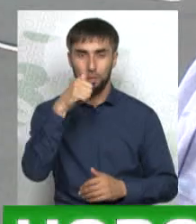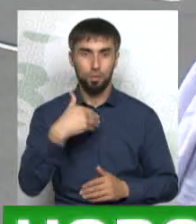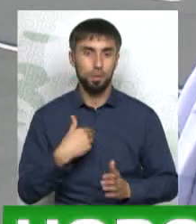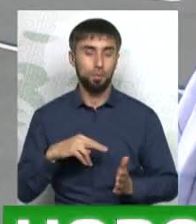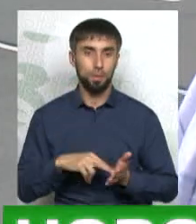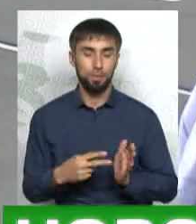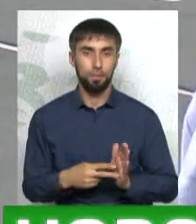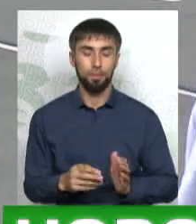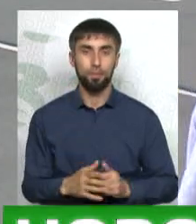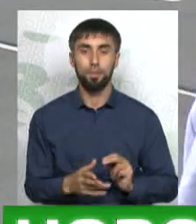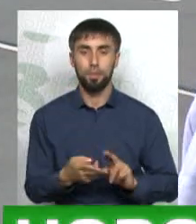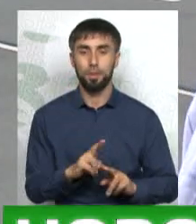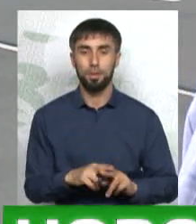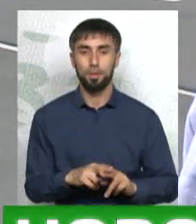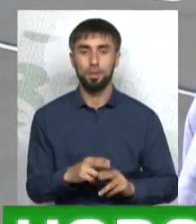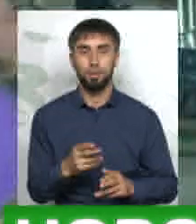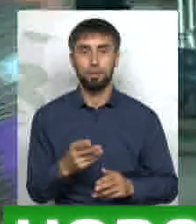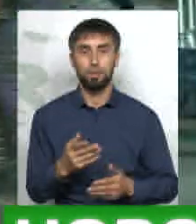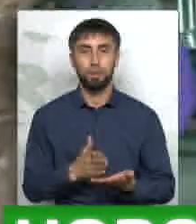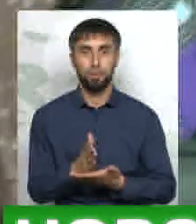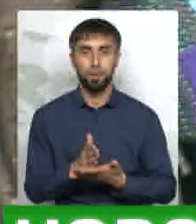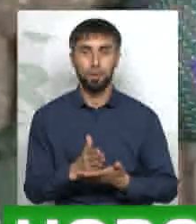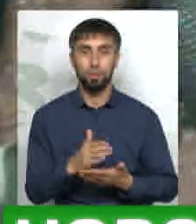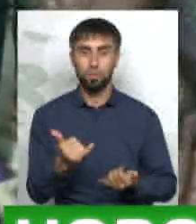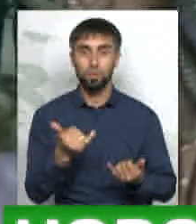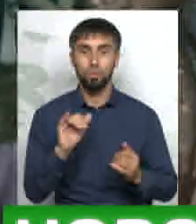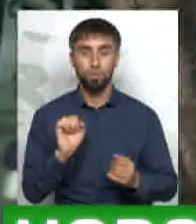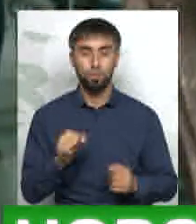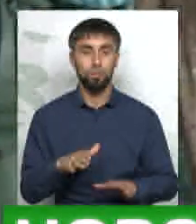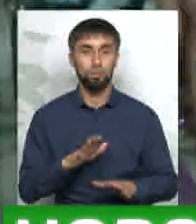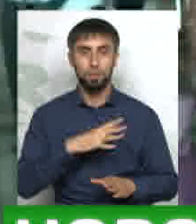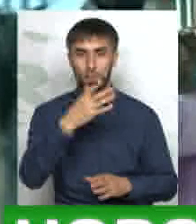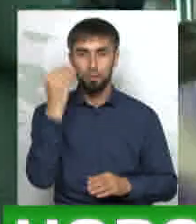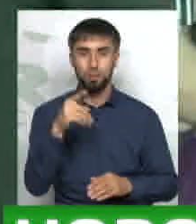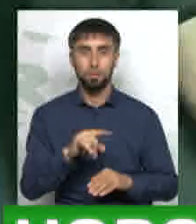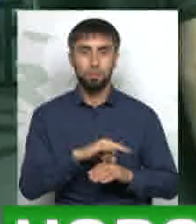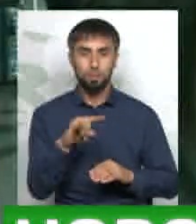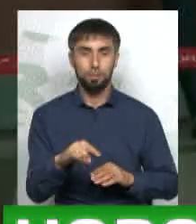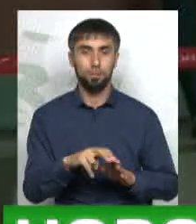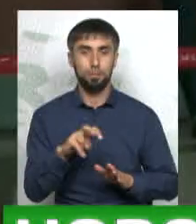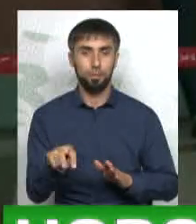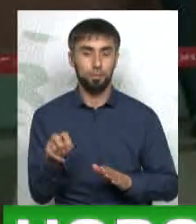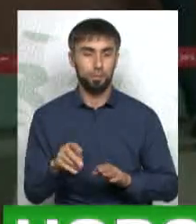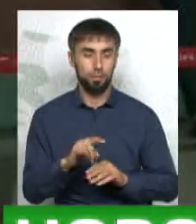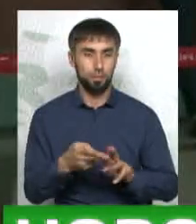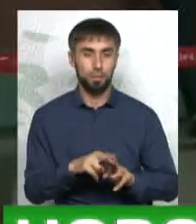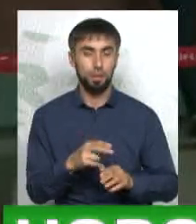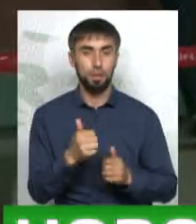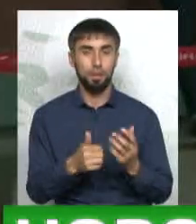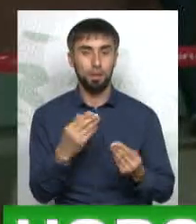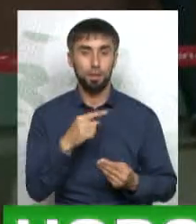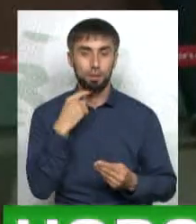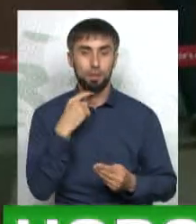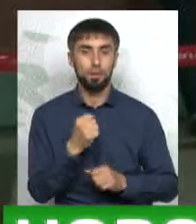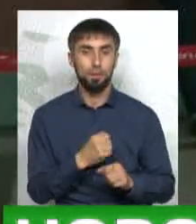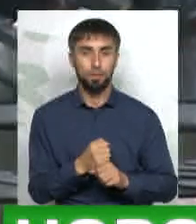планируем, это вот эти направления. Отныне можно будет забыть про бесконечные пересадки. Сейчас из Ингушетии каждый день